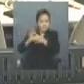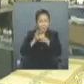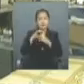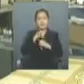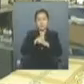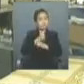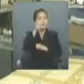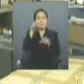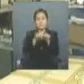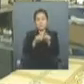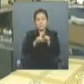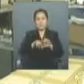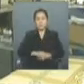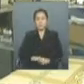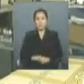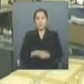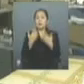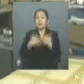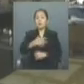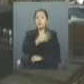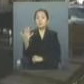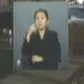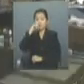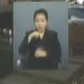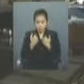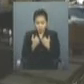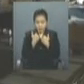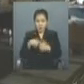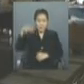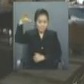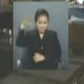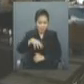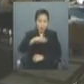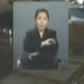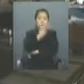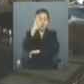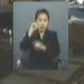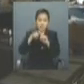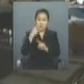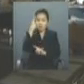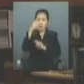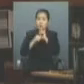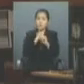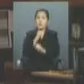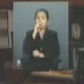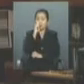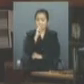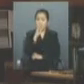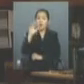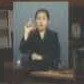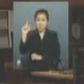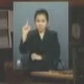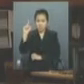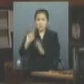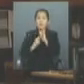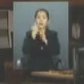ได้ สถานีโทรทัศน์ไทย PBS เกิดขึ้นอย่างเป็นทางการเมื่อวันที่5มกราคม2551ตามพระรา